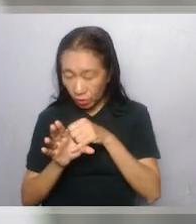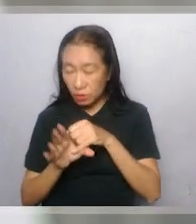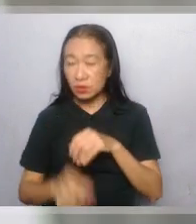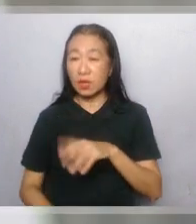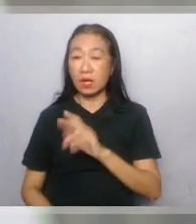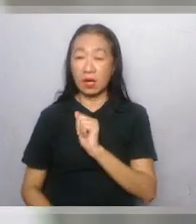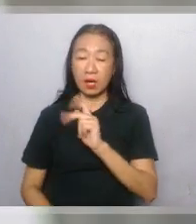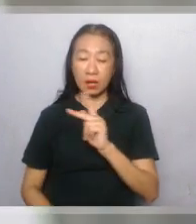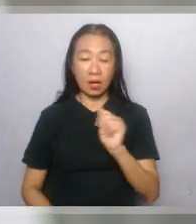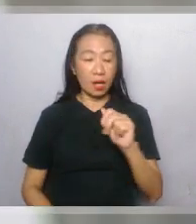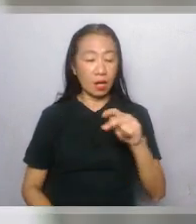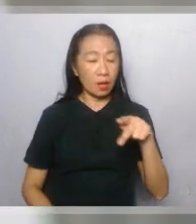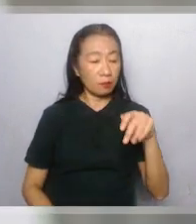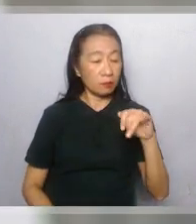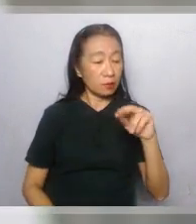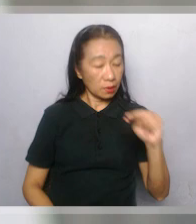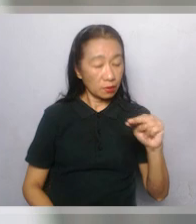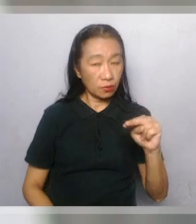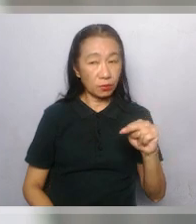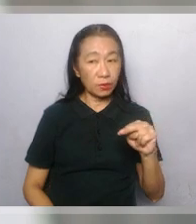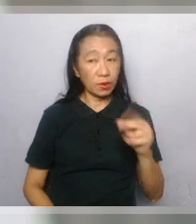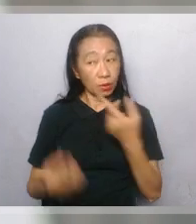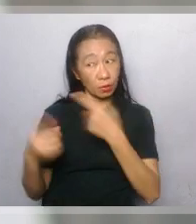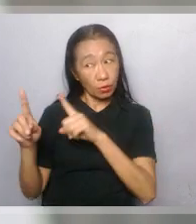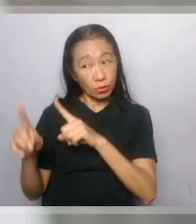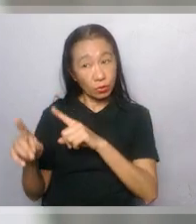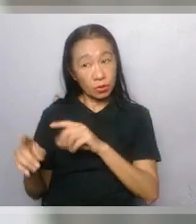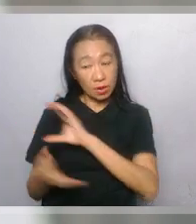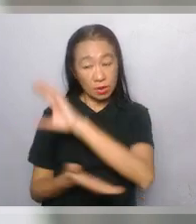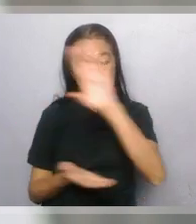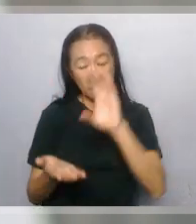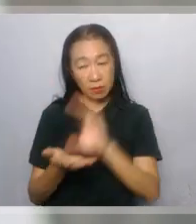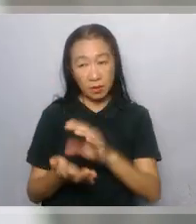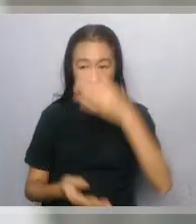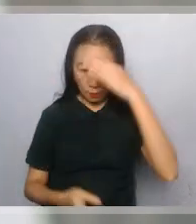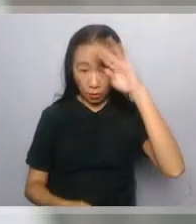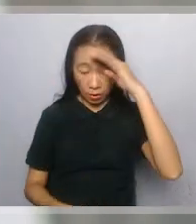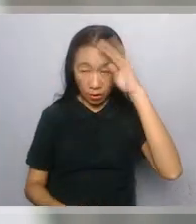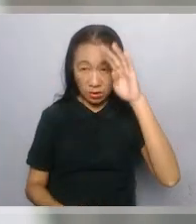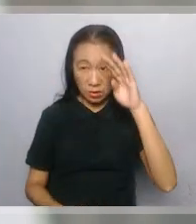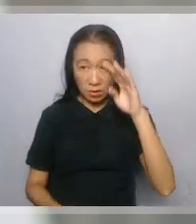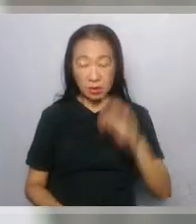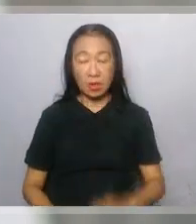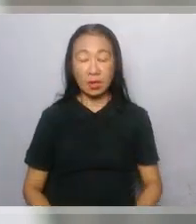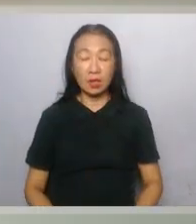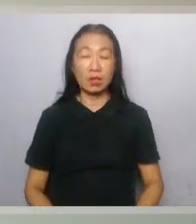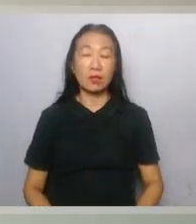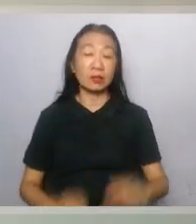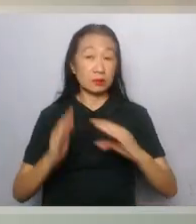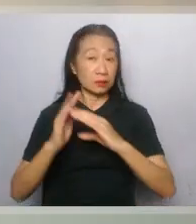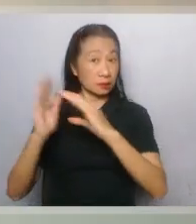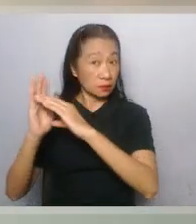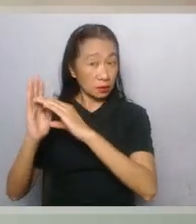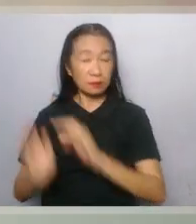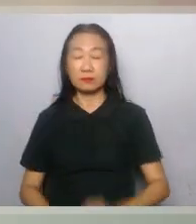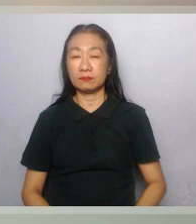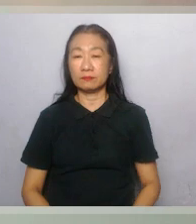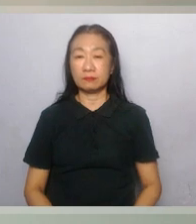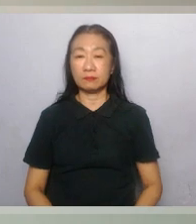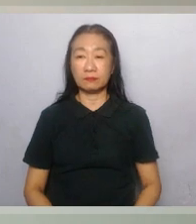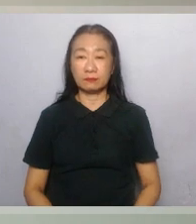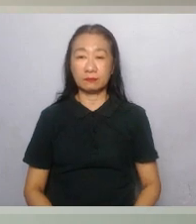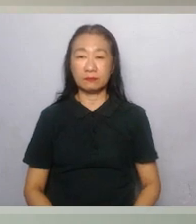sa center ng AKAPIN sa Bulacan sa May Bayan.